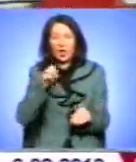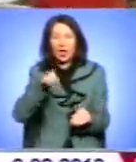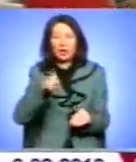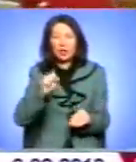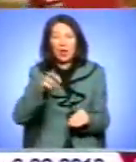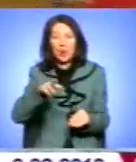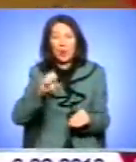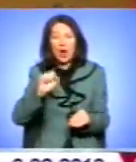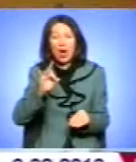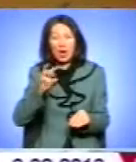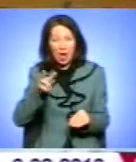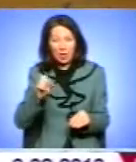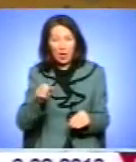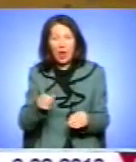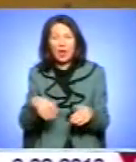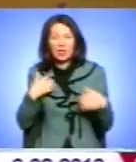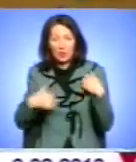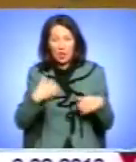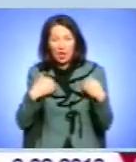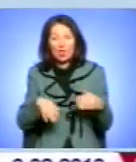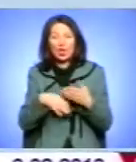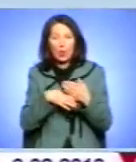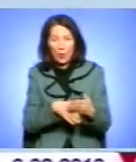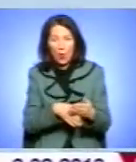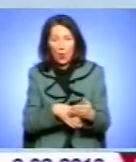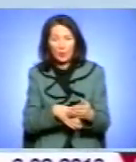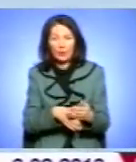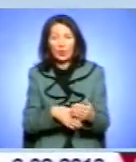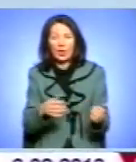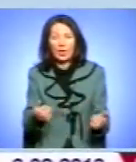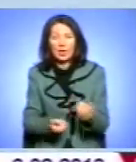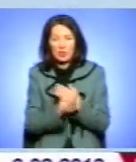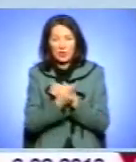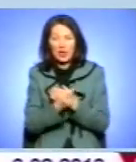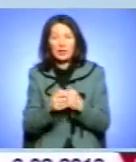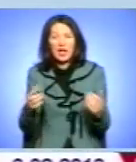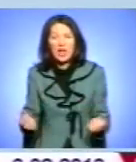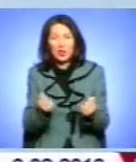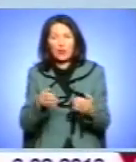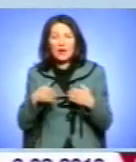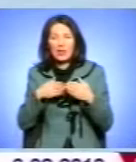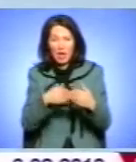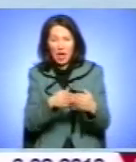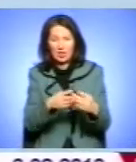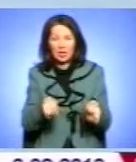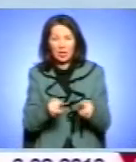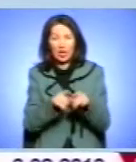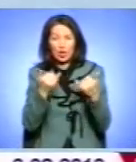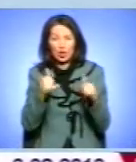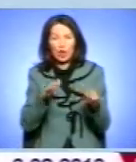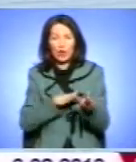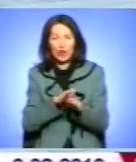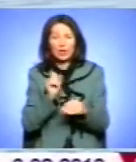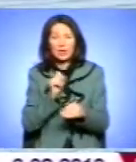звана рятувальна соломина також підійде. Незабаром з'являється і рятувальний катер, і також чудово справляється із